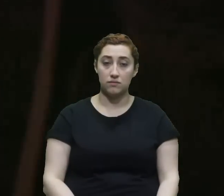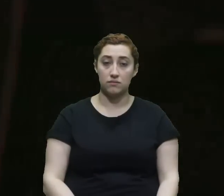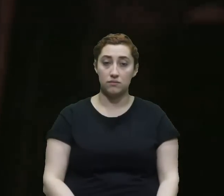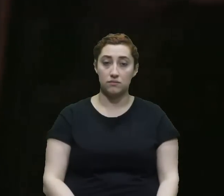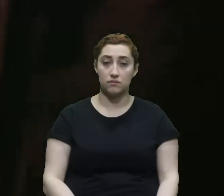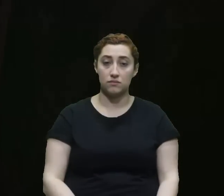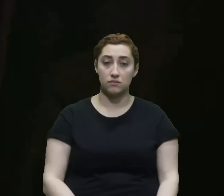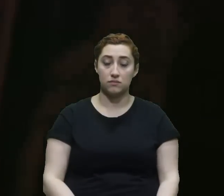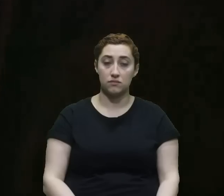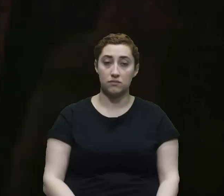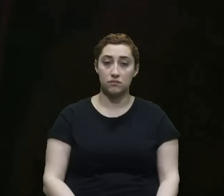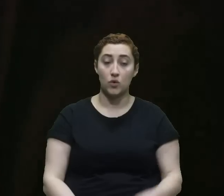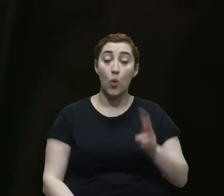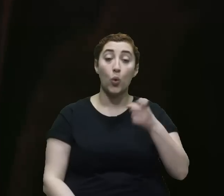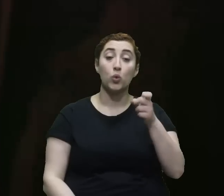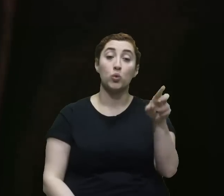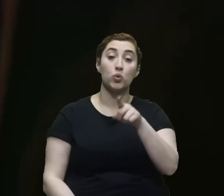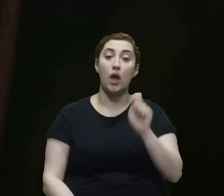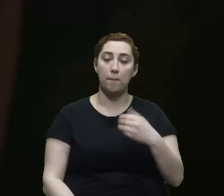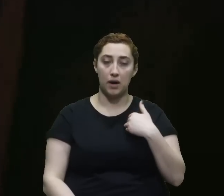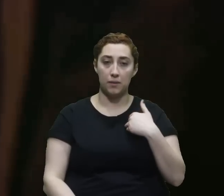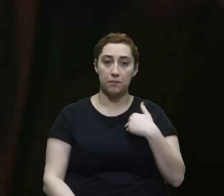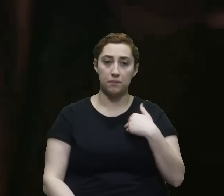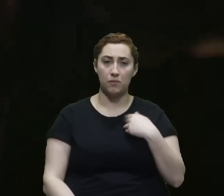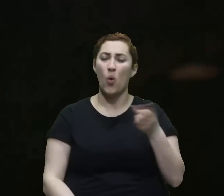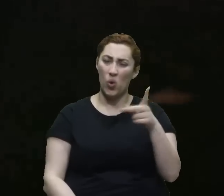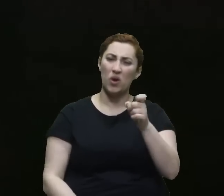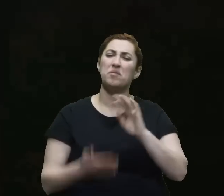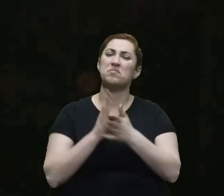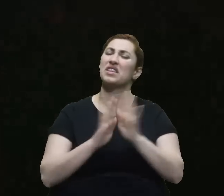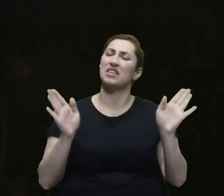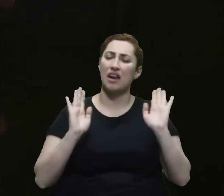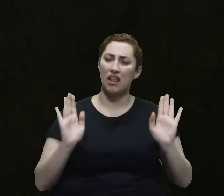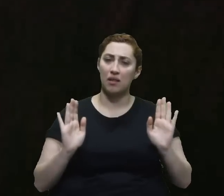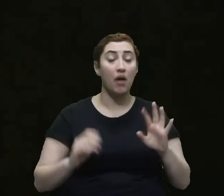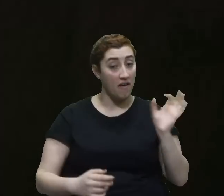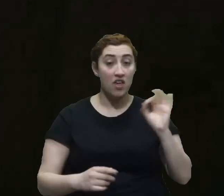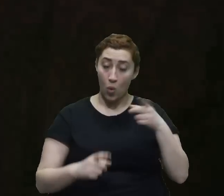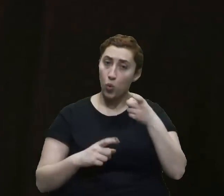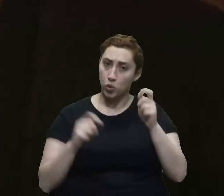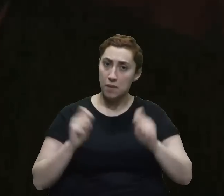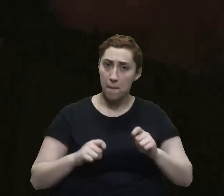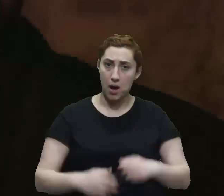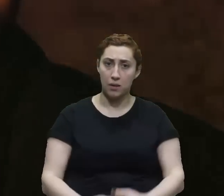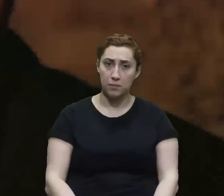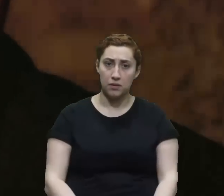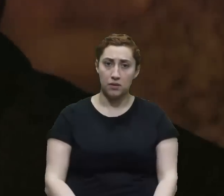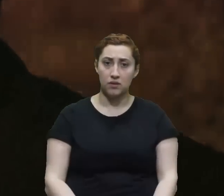Galip silahını masaya bıraktı. Gebertelim bunları burada. Bitirelim işlerini. Evet, bitirelim.